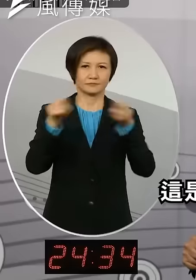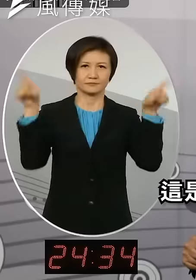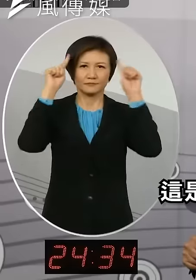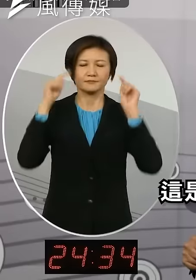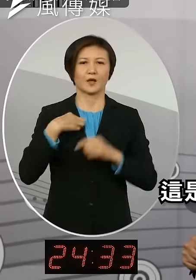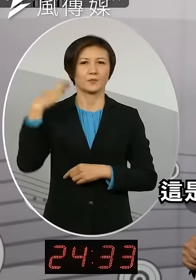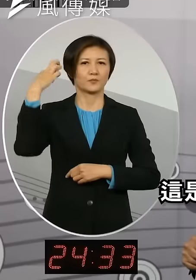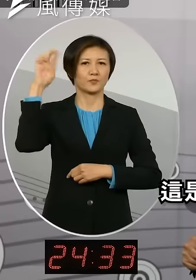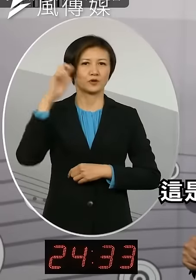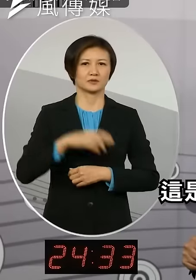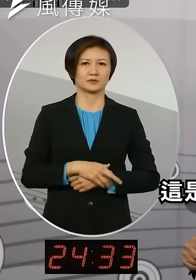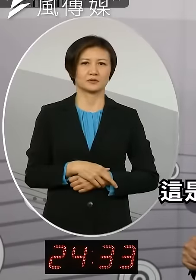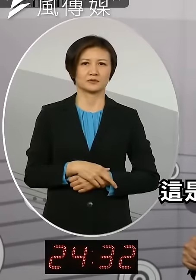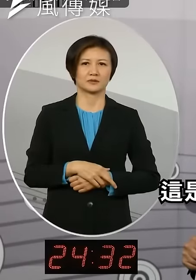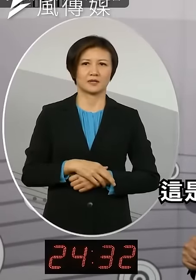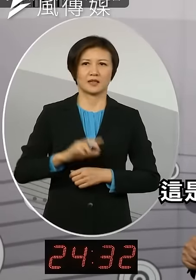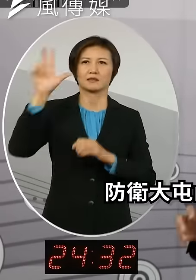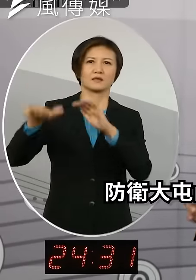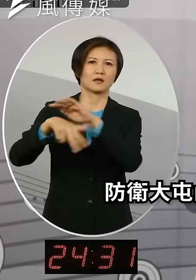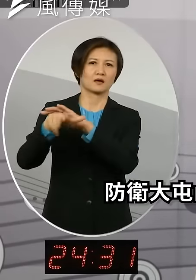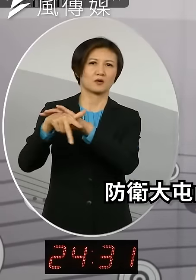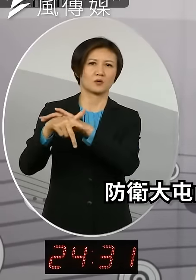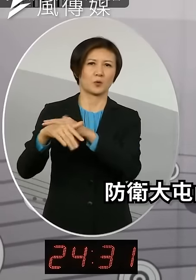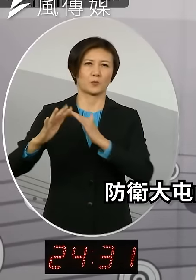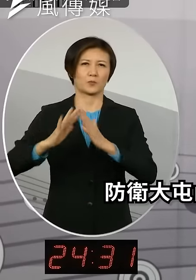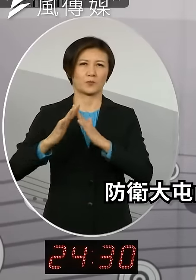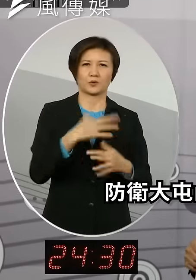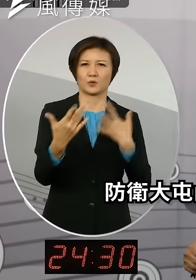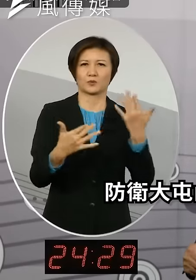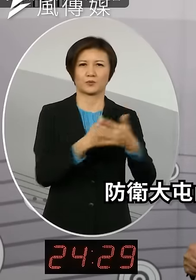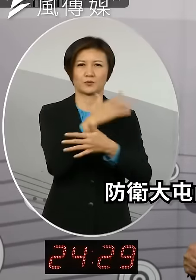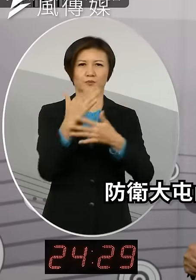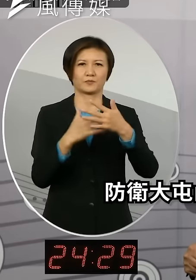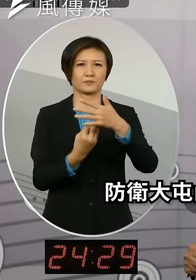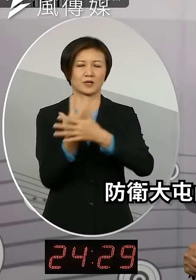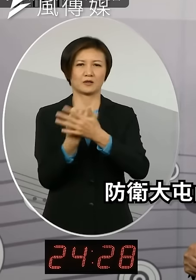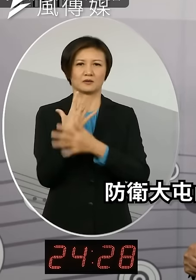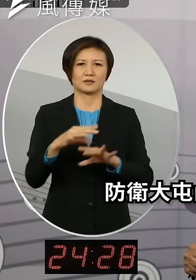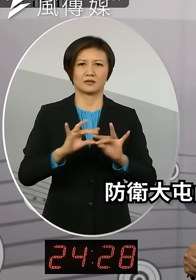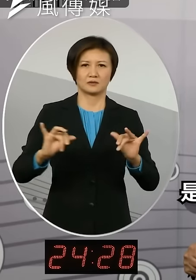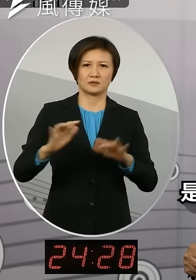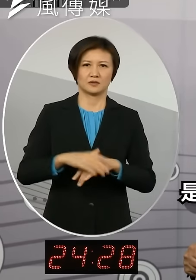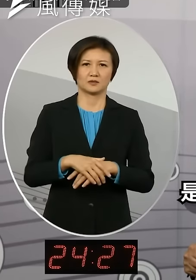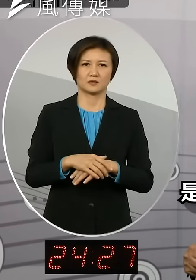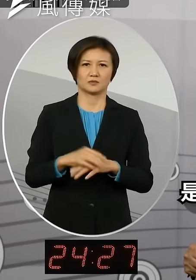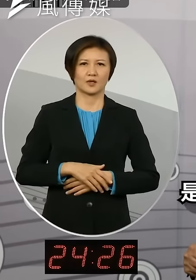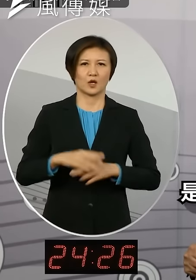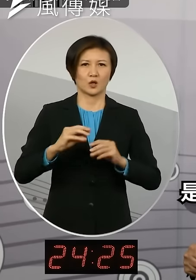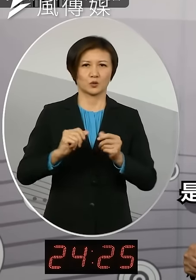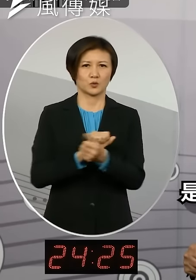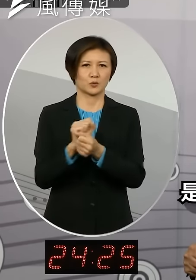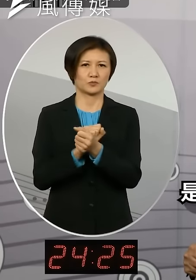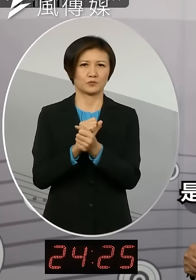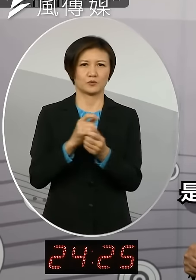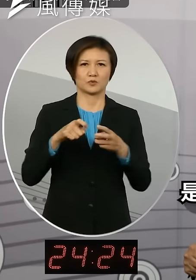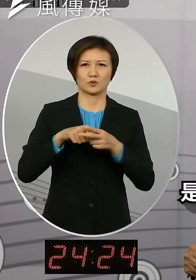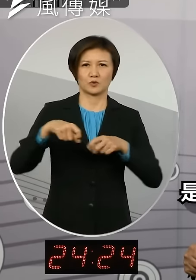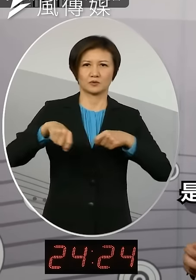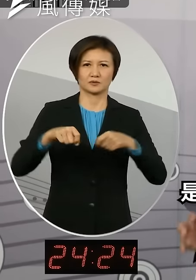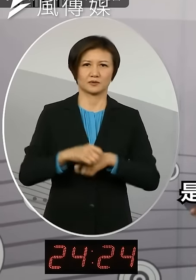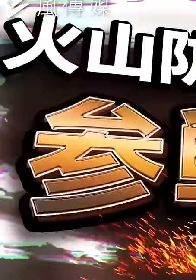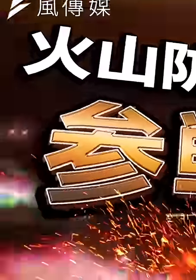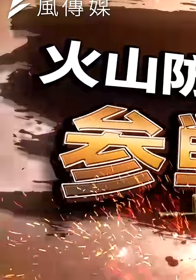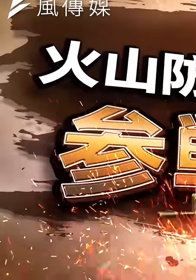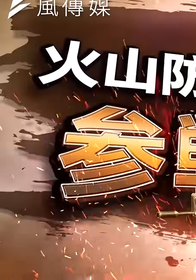這是從太空站打到地下火山防衛大圖山需要地質吐司水文工程認知還請表示這防衛大圖火山